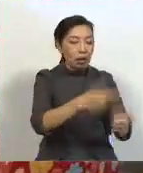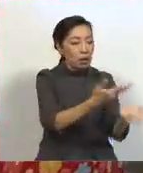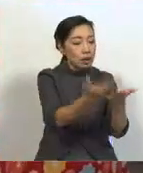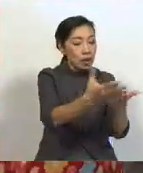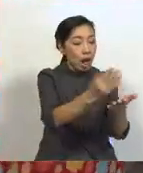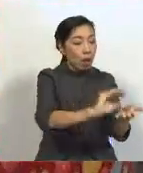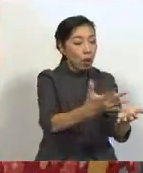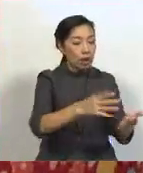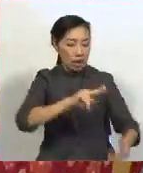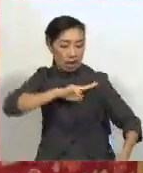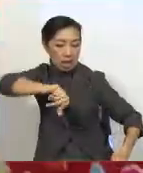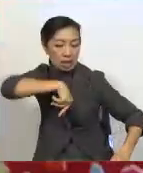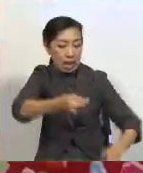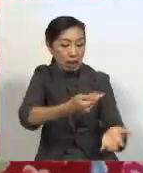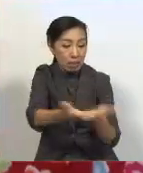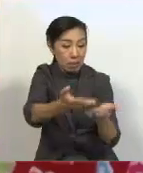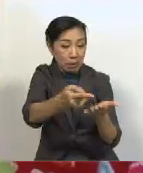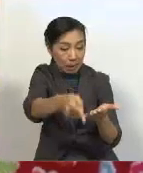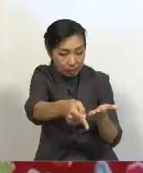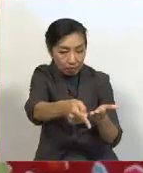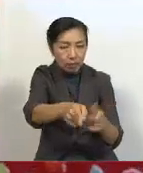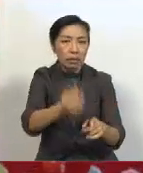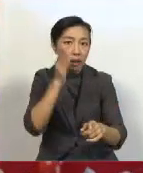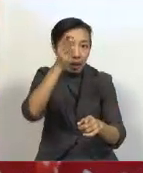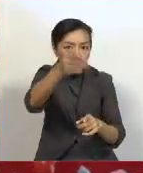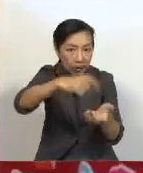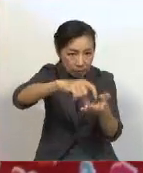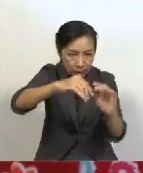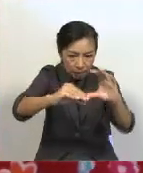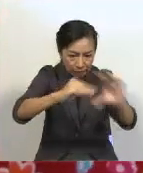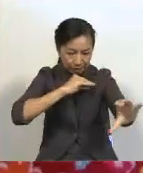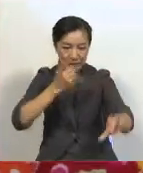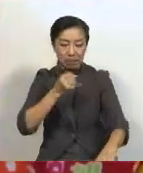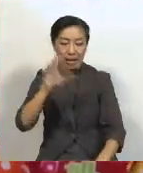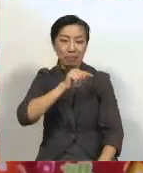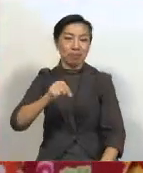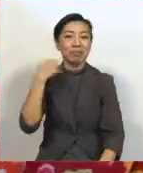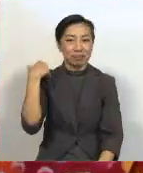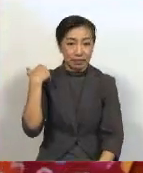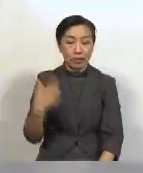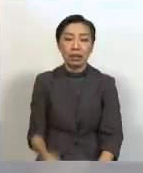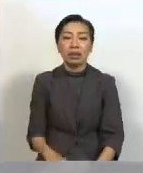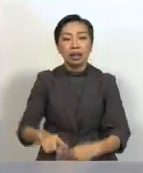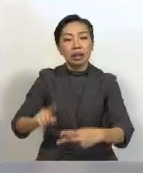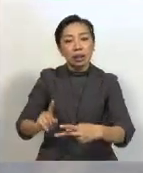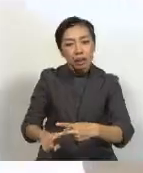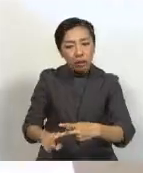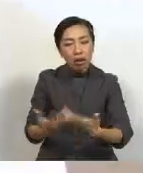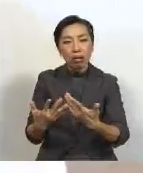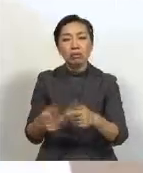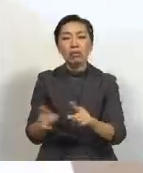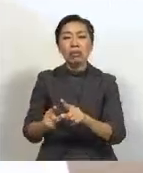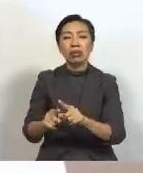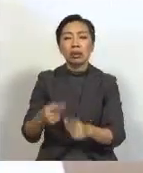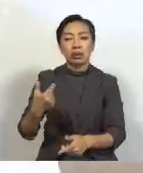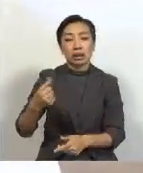ม่เกิน 4,500 บาทนั่นเองสำหรับการใช้จ่ายผ่านกระเป๋าช่อง2เนี่ยนะคะหรือ G-Wallet 2เนี่ยเช่นเดียวกับชิมช็อปใช้ในเฟสแรก